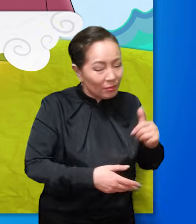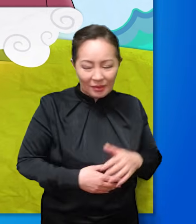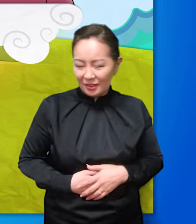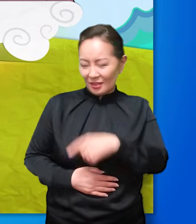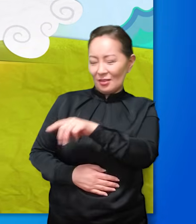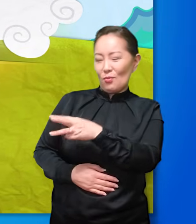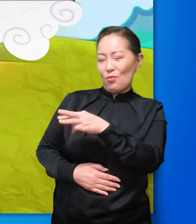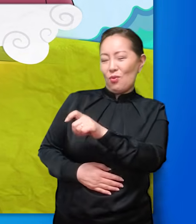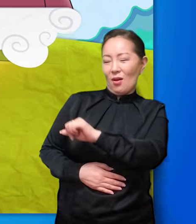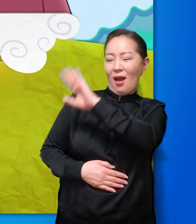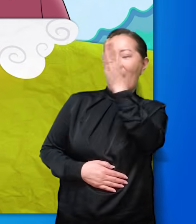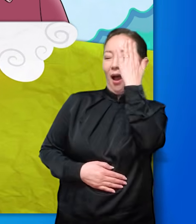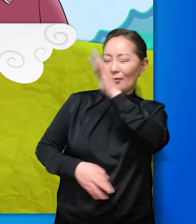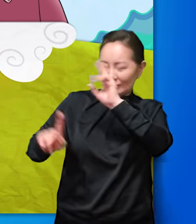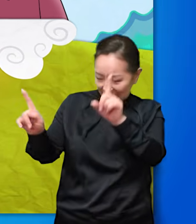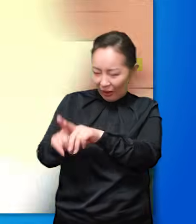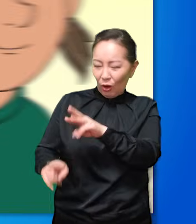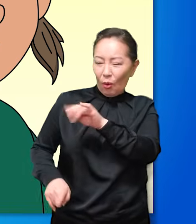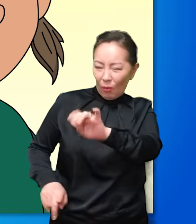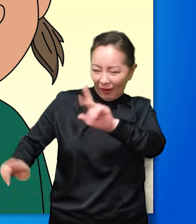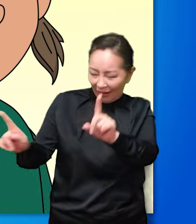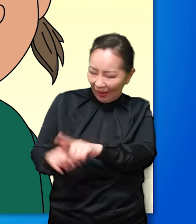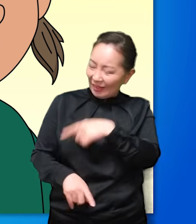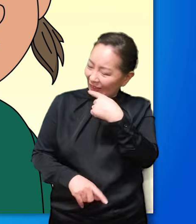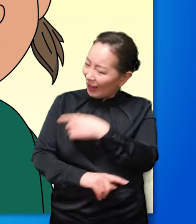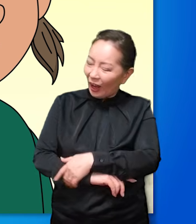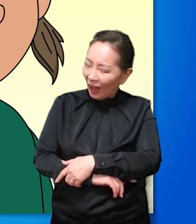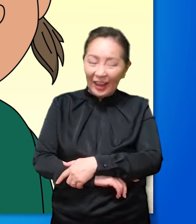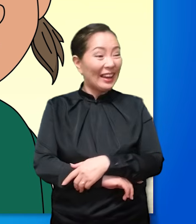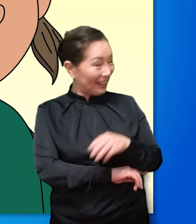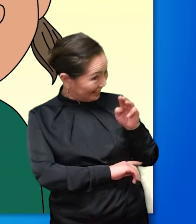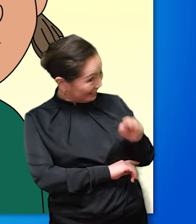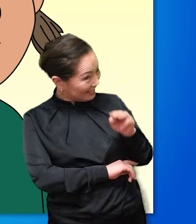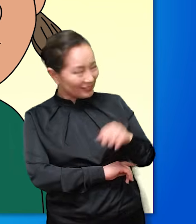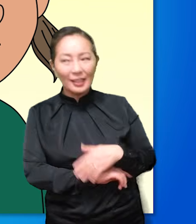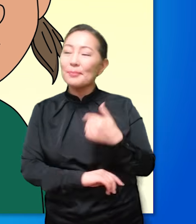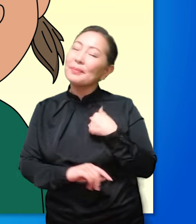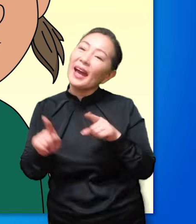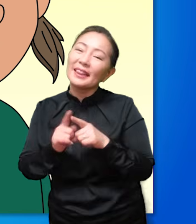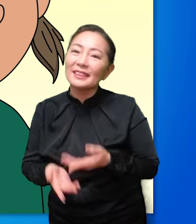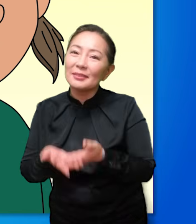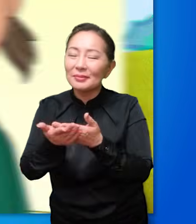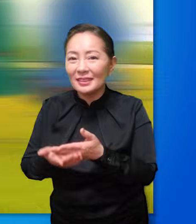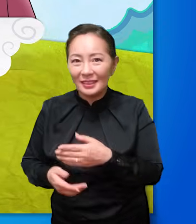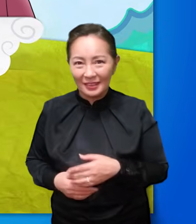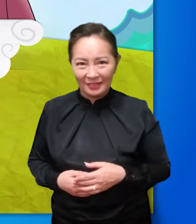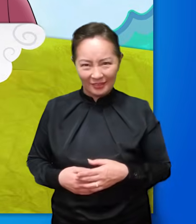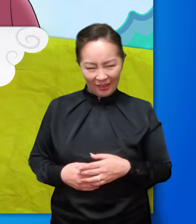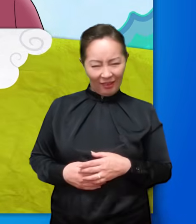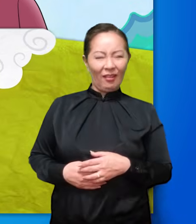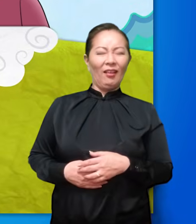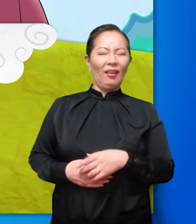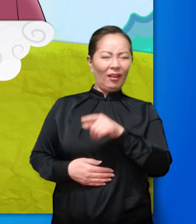те. Бүр яг шүү. Санал нийлж байна шүү. Би ч гэсэн дэмжиж байна.